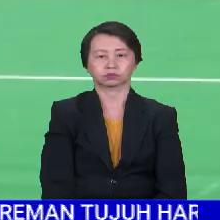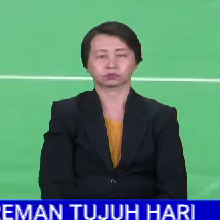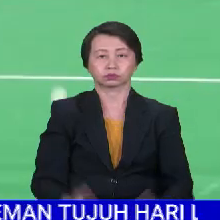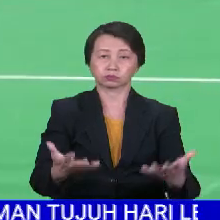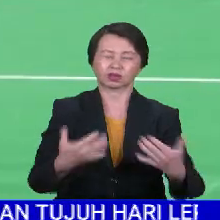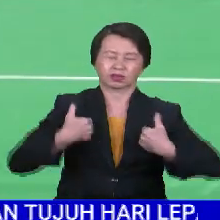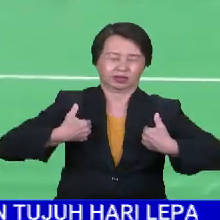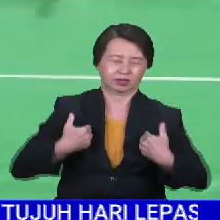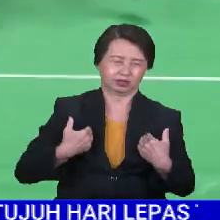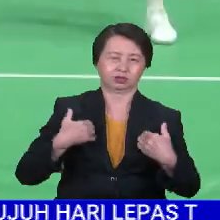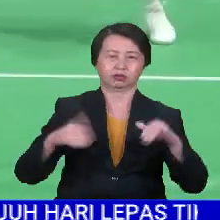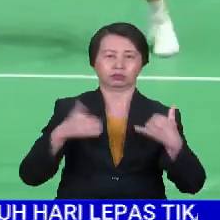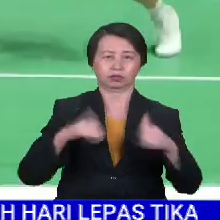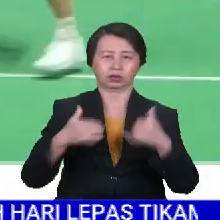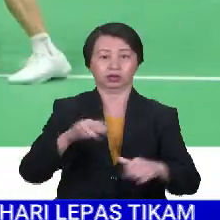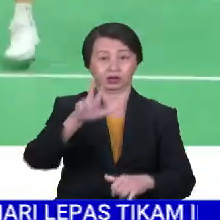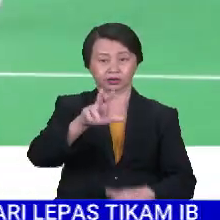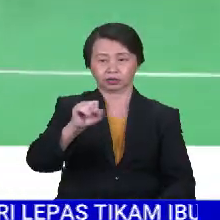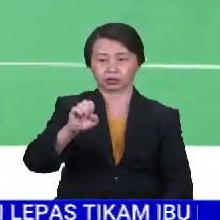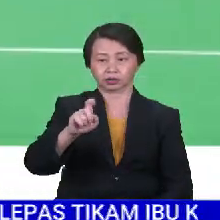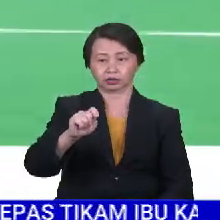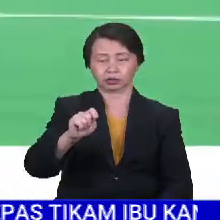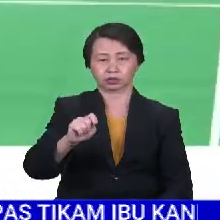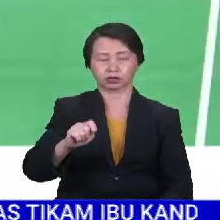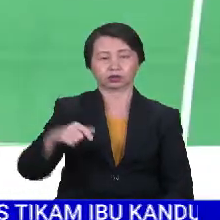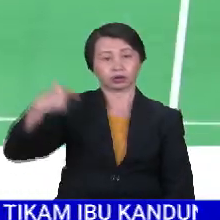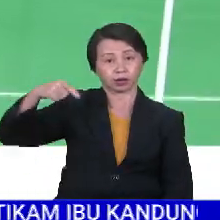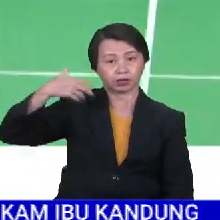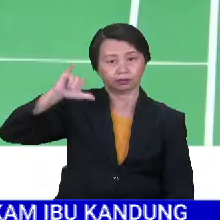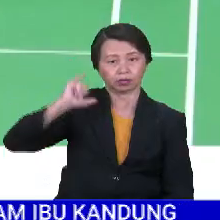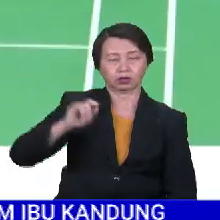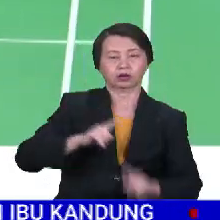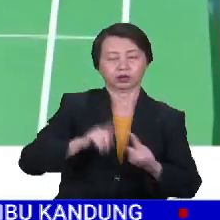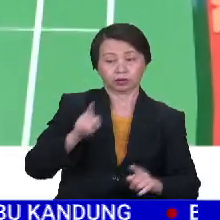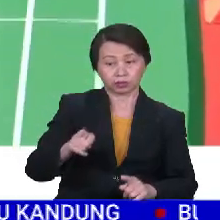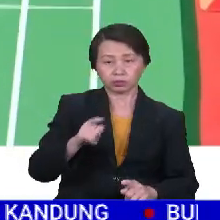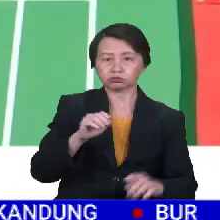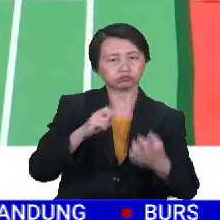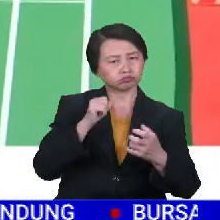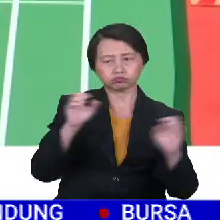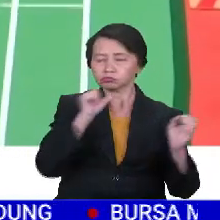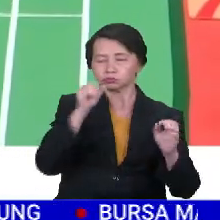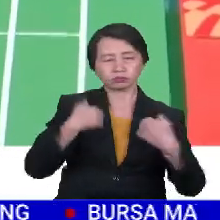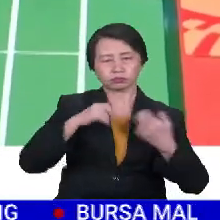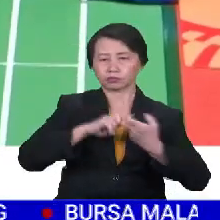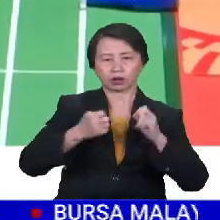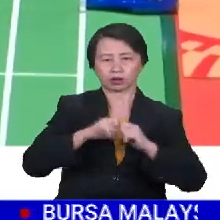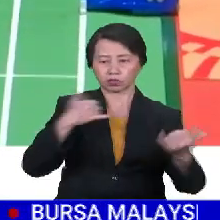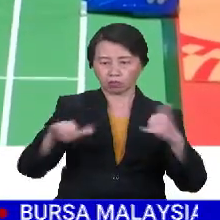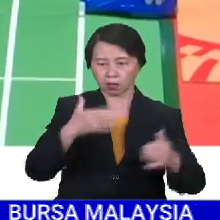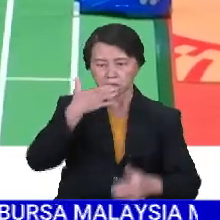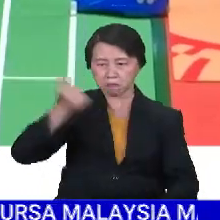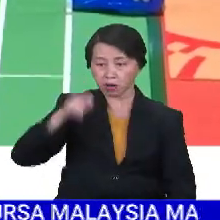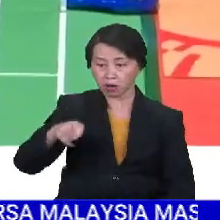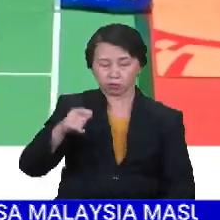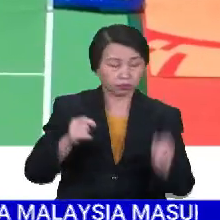Meskipun kepenatan selepas bermain dalam tiga set di pusingan kelayakan semalam, ia bagaimanapun tidak menghalang Ziyong menampilkan aksi terbaik